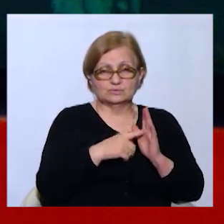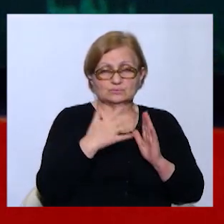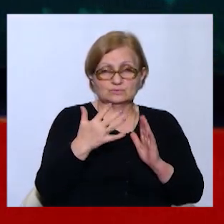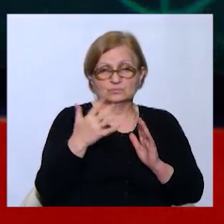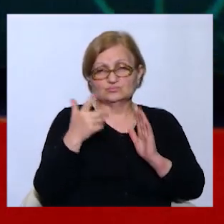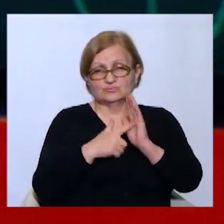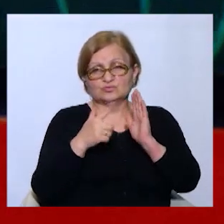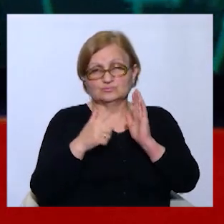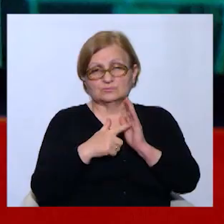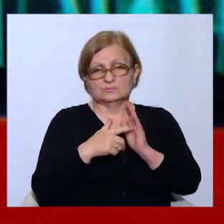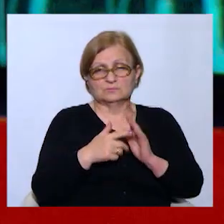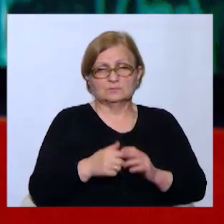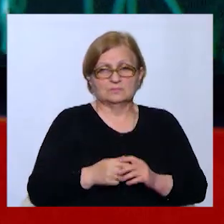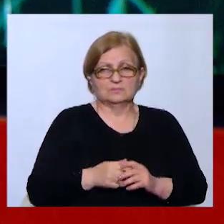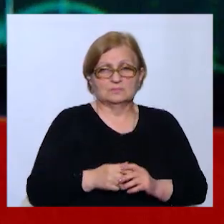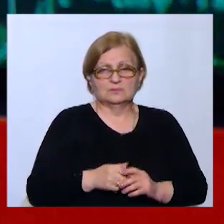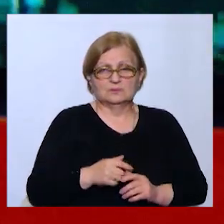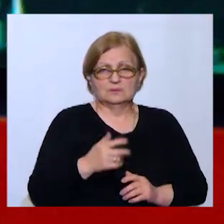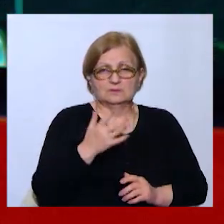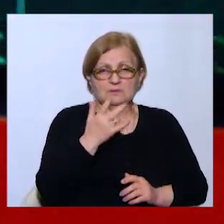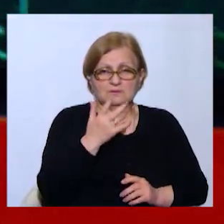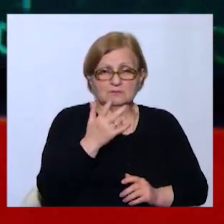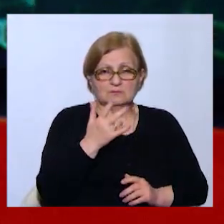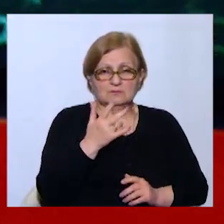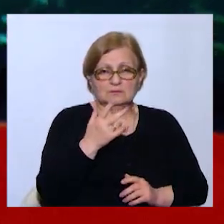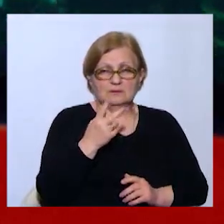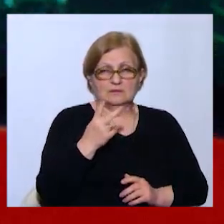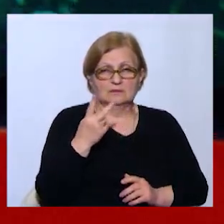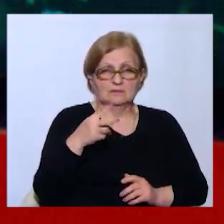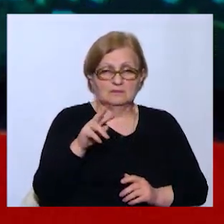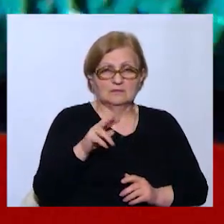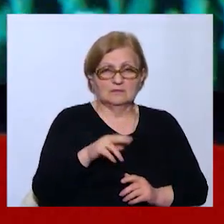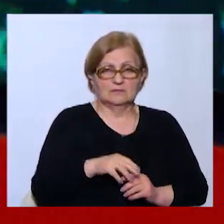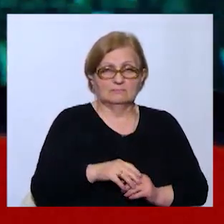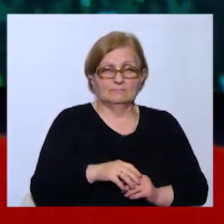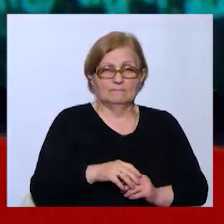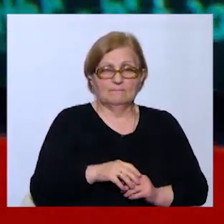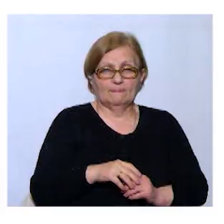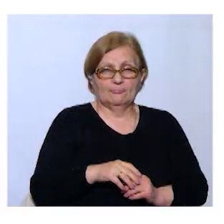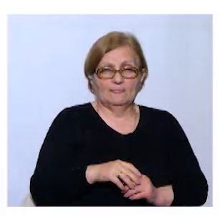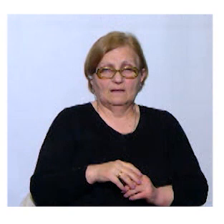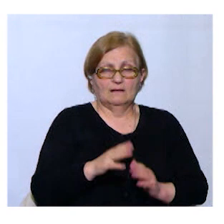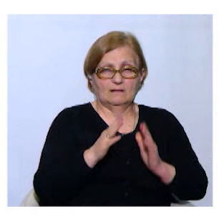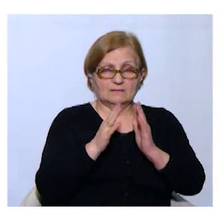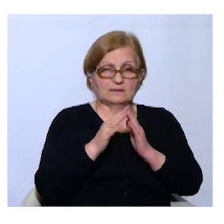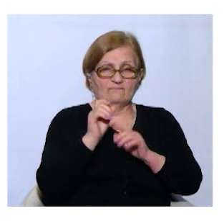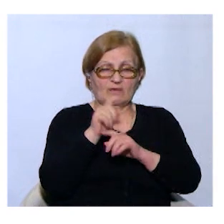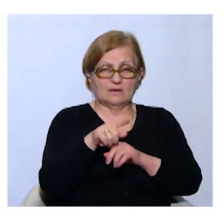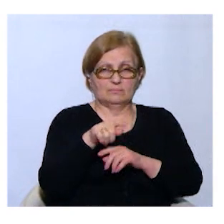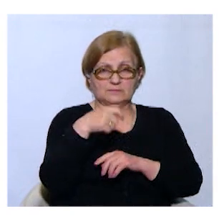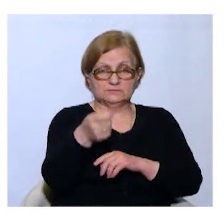7-ჯერ 7, 5-ჯერ 5, 5-ჯერ 7. ანუ 35 მაგ 2-ჯერ. ამაში რთული არაფერი არ არის. დაგიტოვებთ დავალებას.